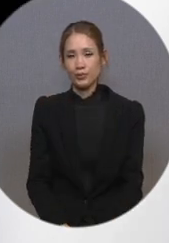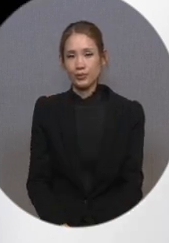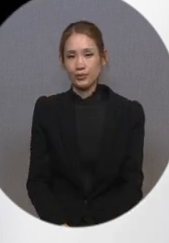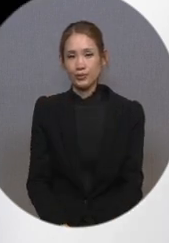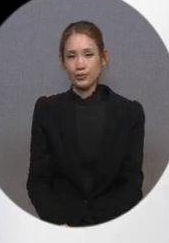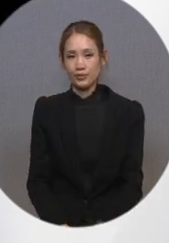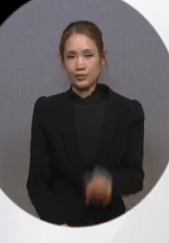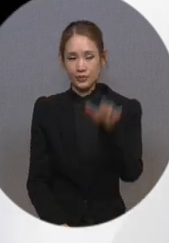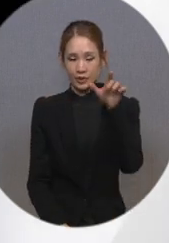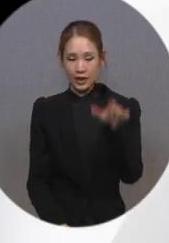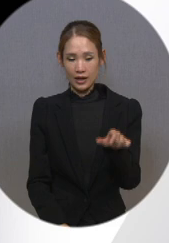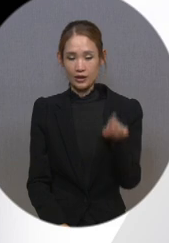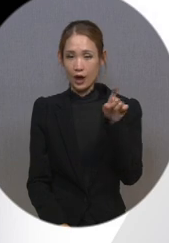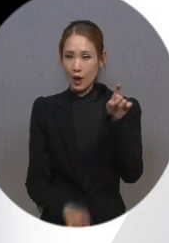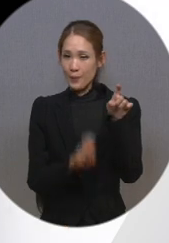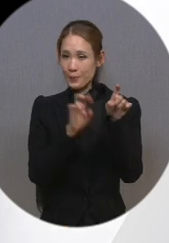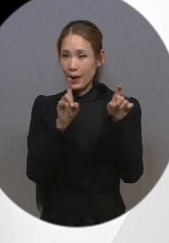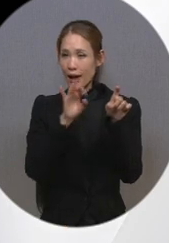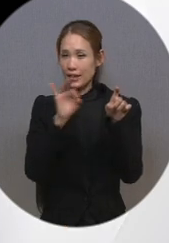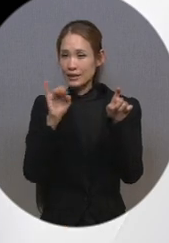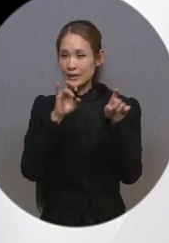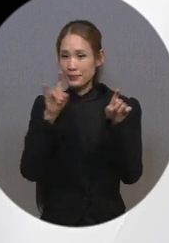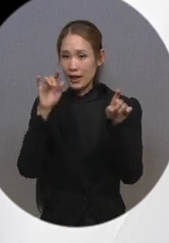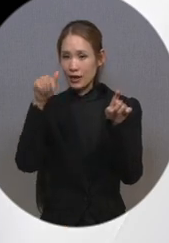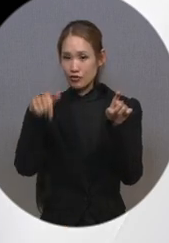리모컨에서 마이 메뉴 버튼을 누른 후